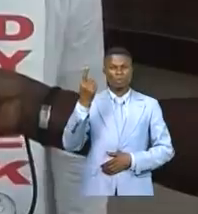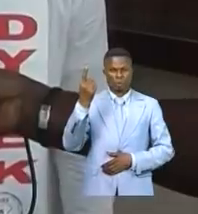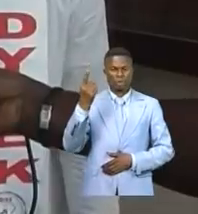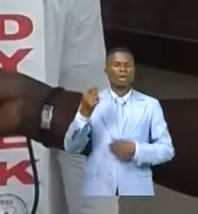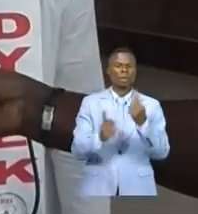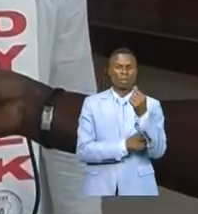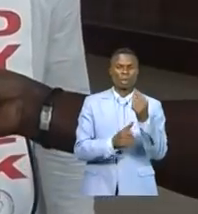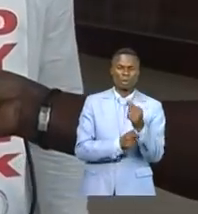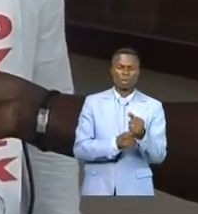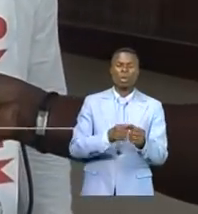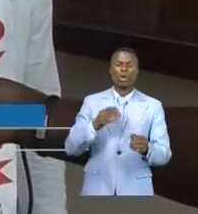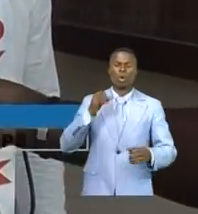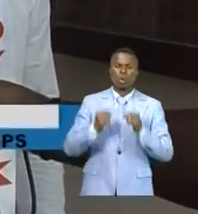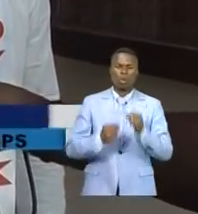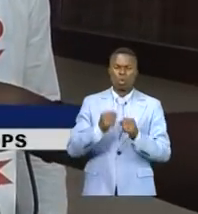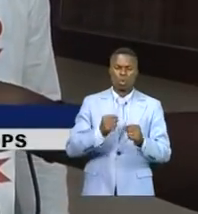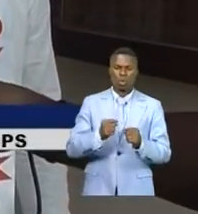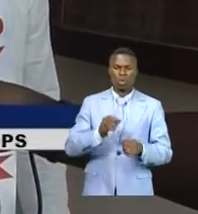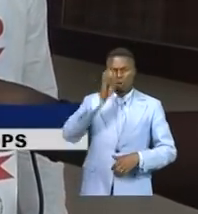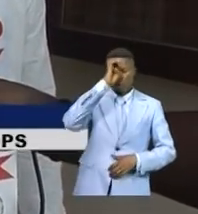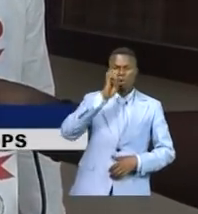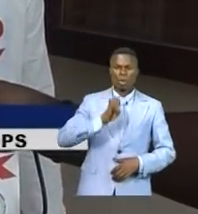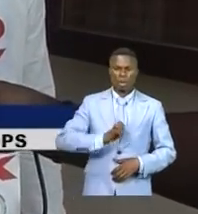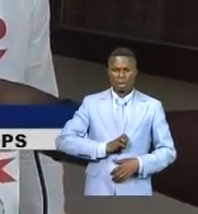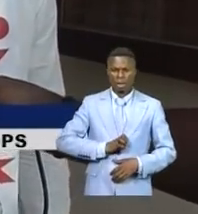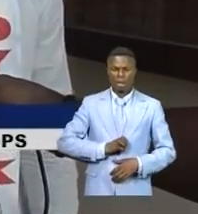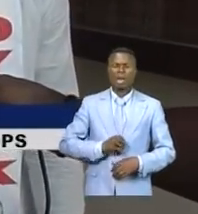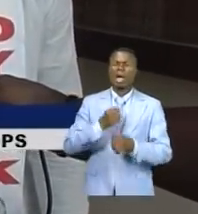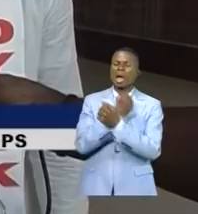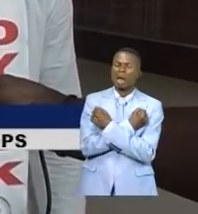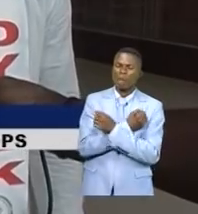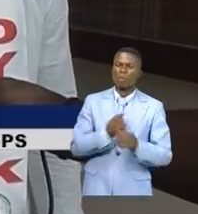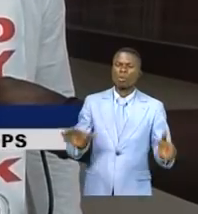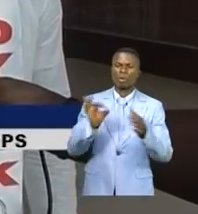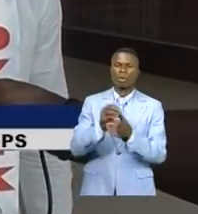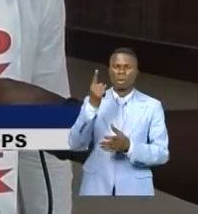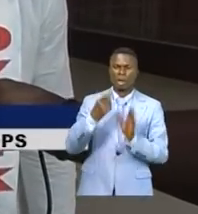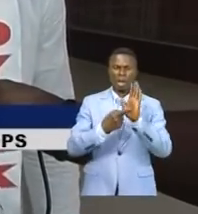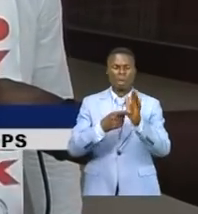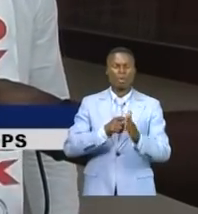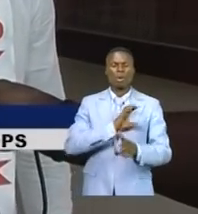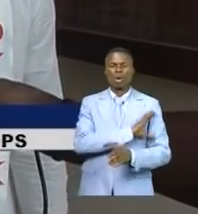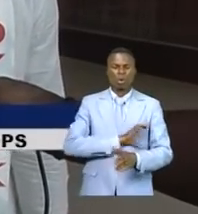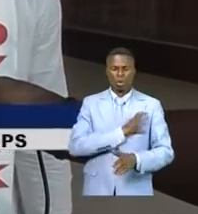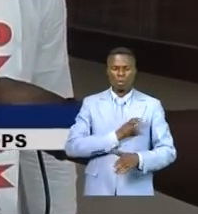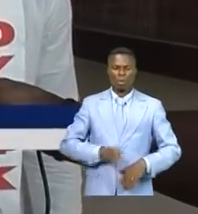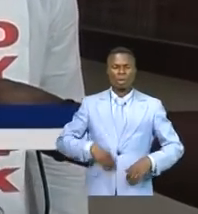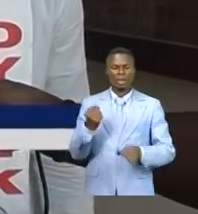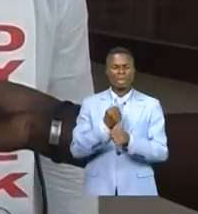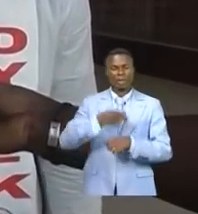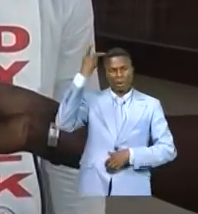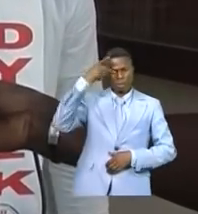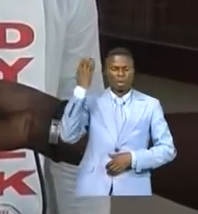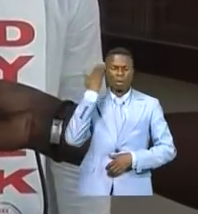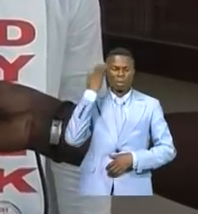aujourd'hui le courage, l'excellence et le solidarisme qui a caractérisé le parcours politique de notre mentor, le